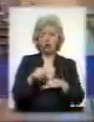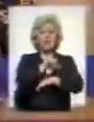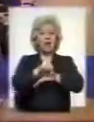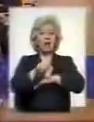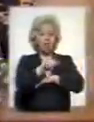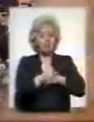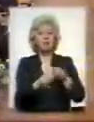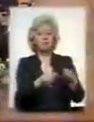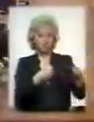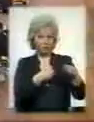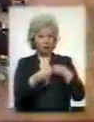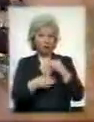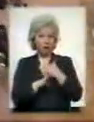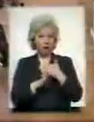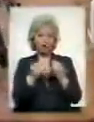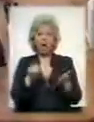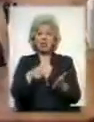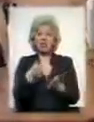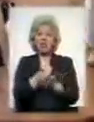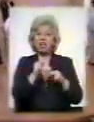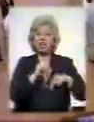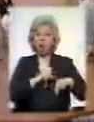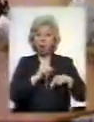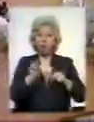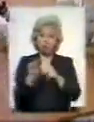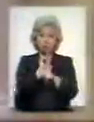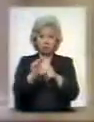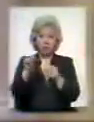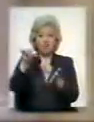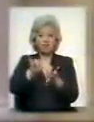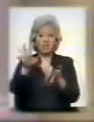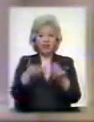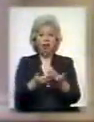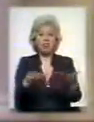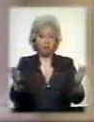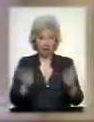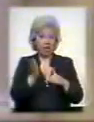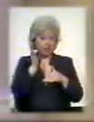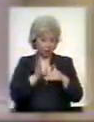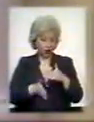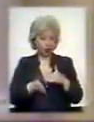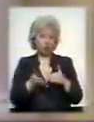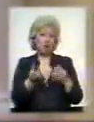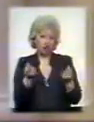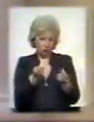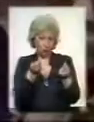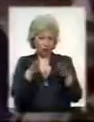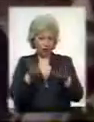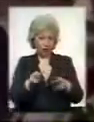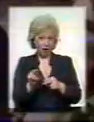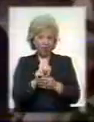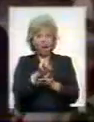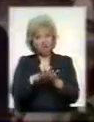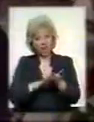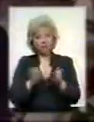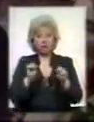границей. Сейчас основные работы в центральном зале уже практически завершены. Теперь необходимо отремонтировать предел. В дальнейшем, возможно,